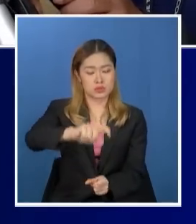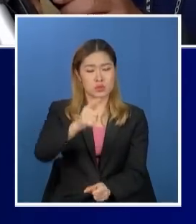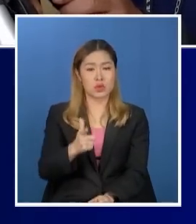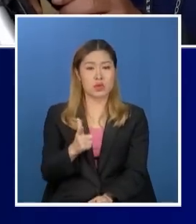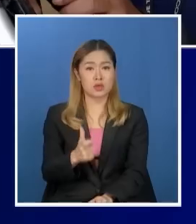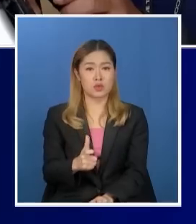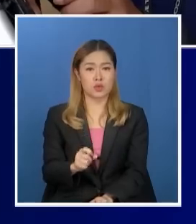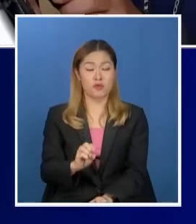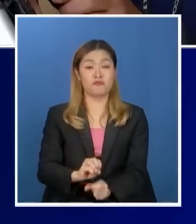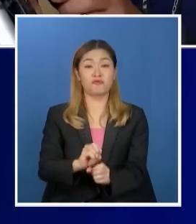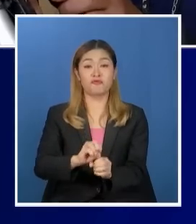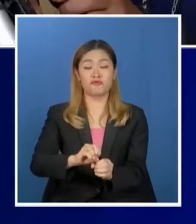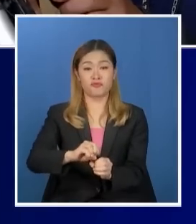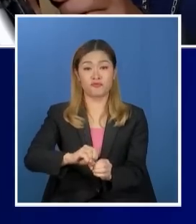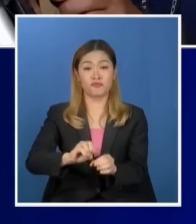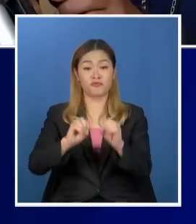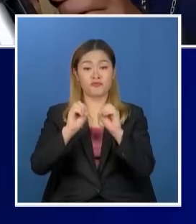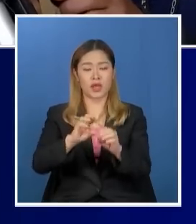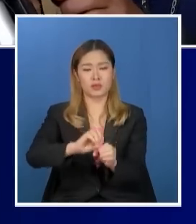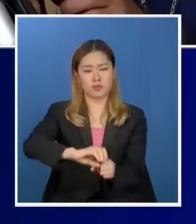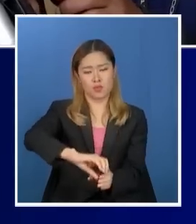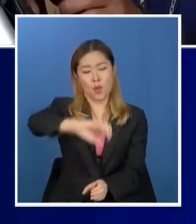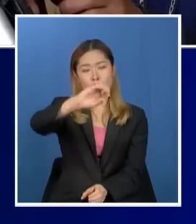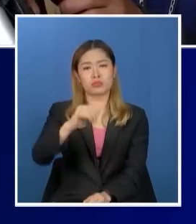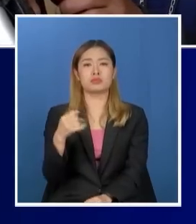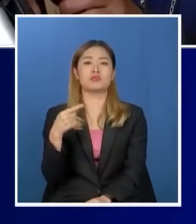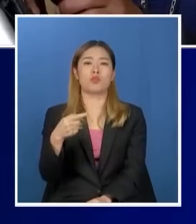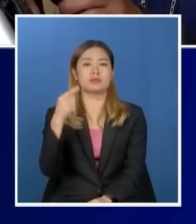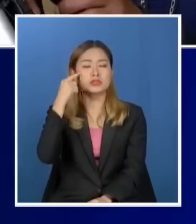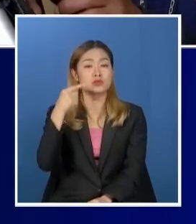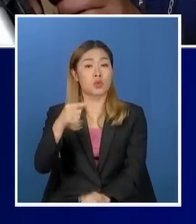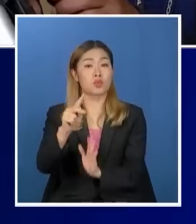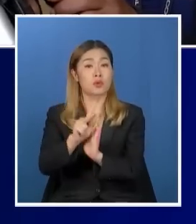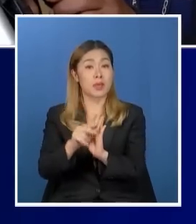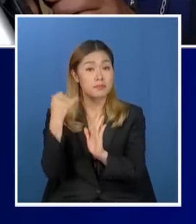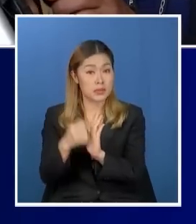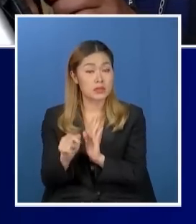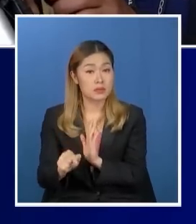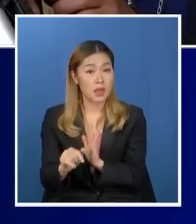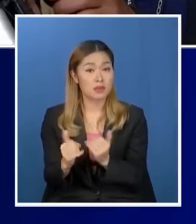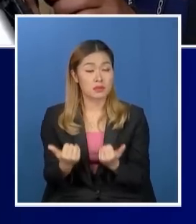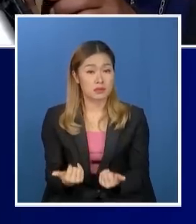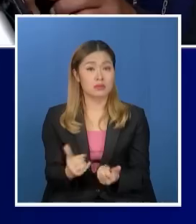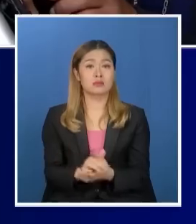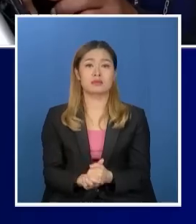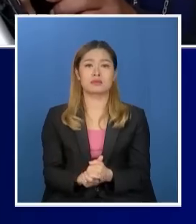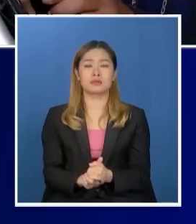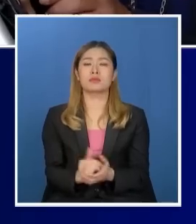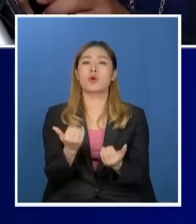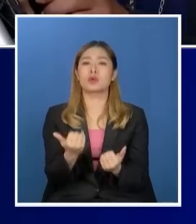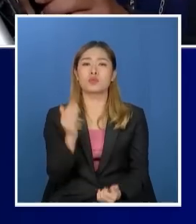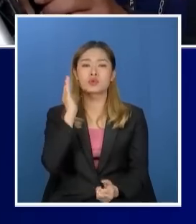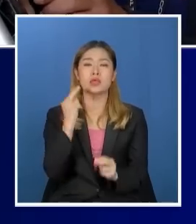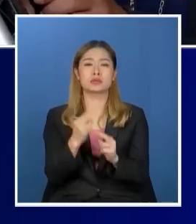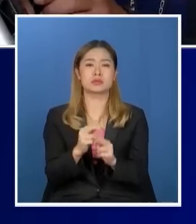ยิงเลเซอร์ขึ้นไปโอ้โหมันเลยกลายเป็นกระแสรบค่อนข้างเยอะเลยขณะเดียวกันถามว่าผิดกฎหมายเลือกตั้งไหมล่าสุดคุณผู้ชมครับทางด้านของนาย